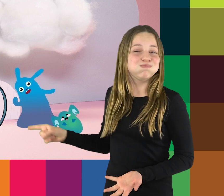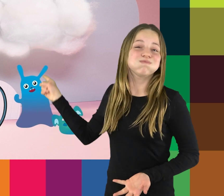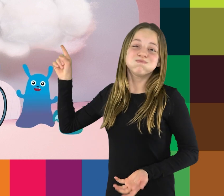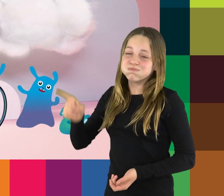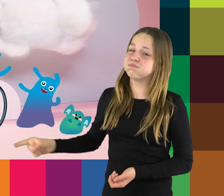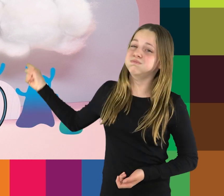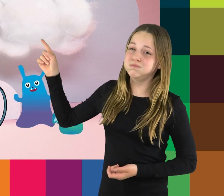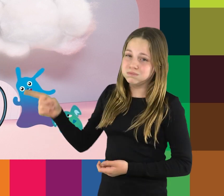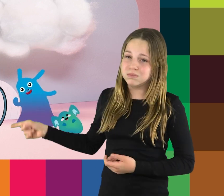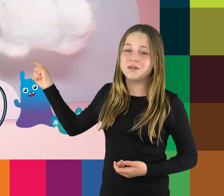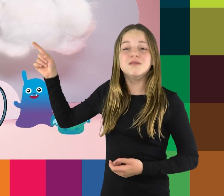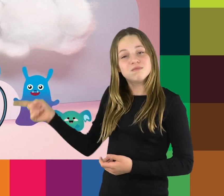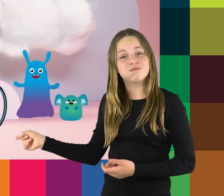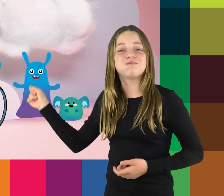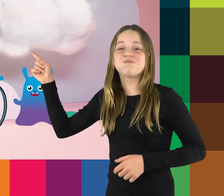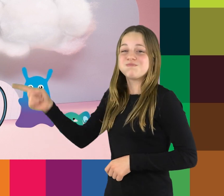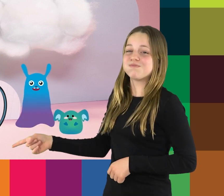Tournez, tournez les couleurs.